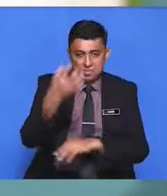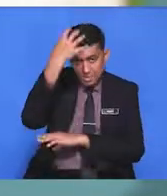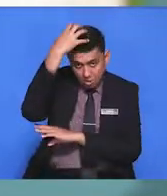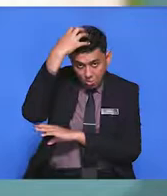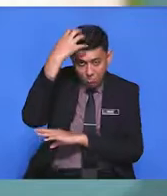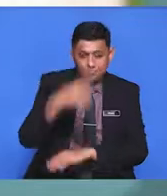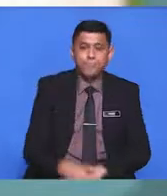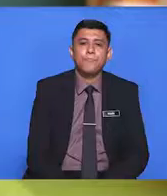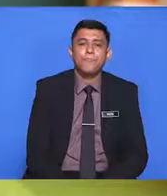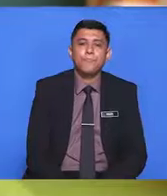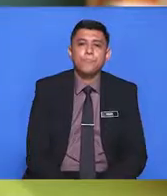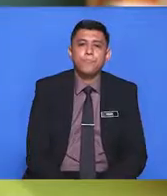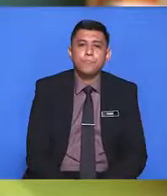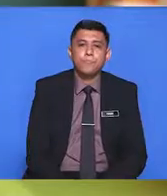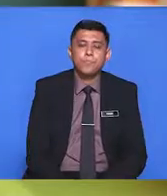Besi Indah.